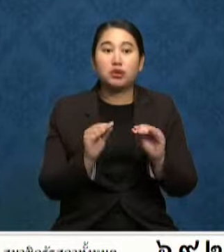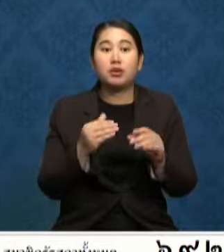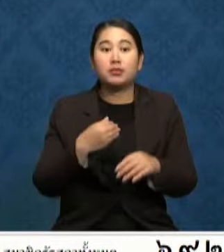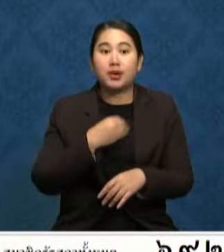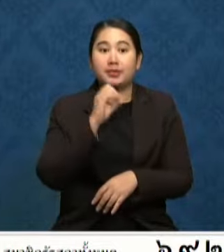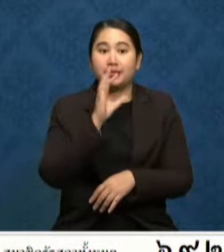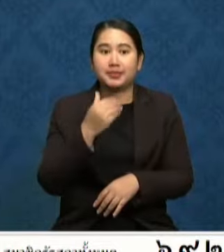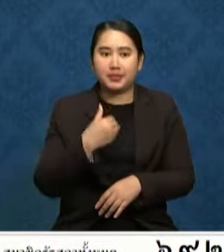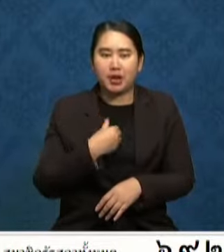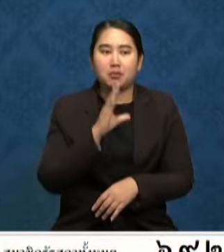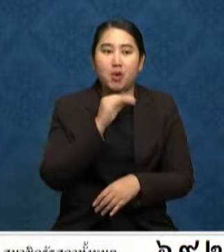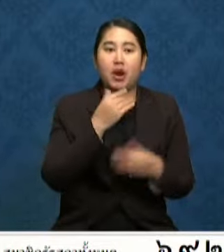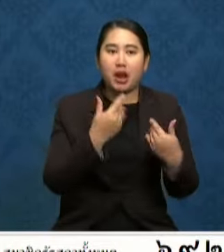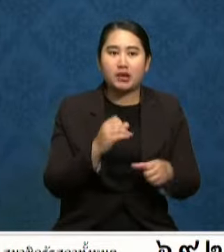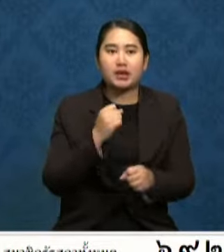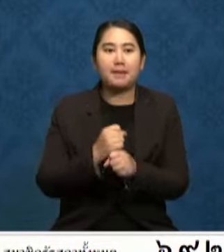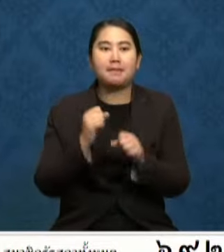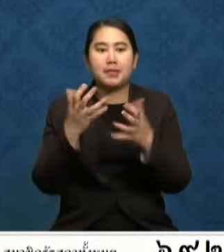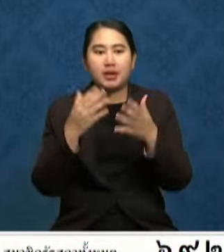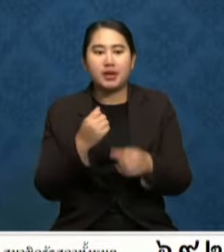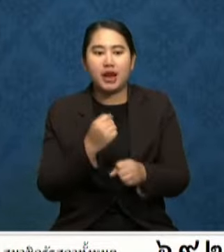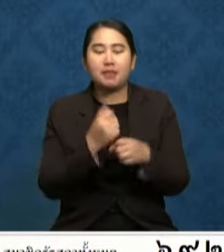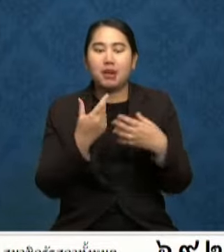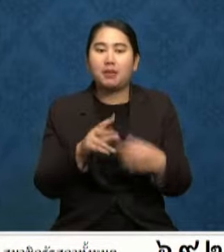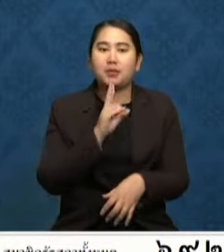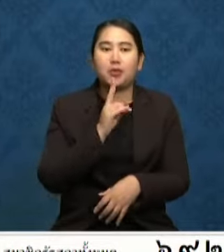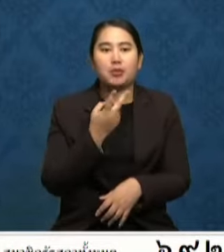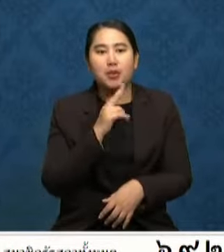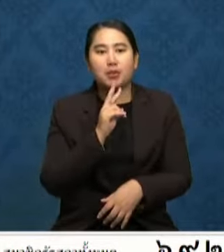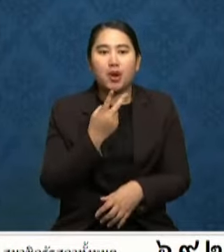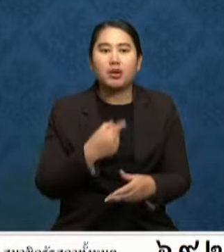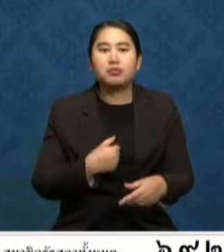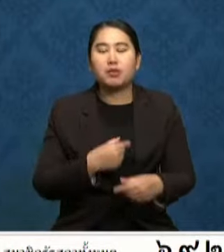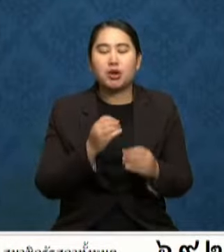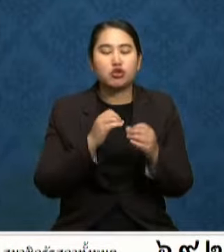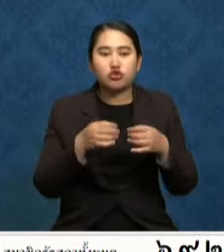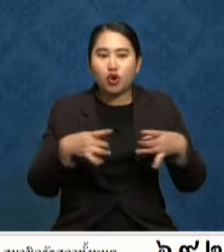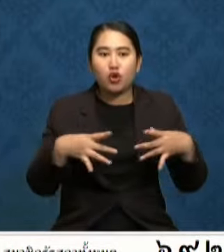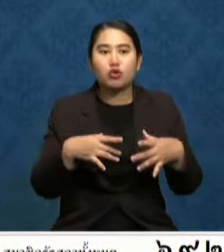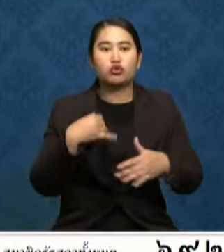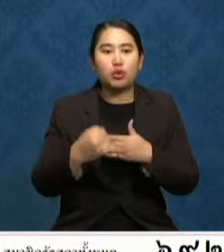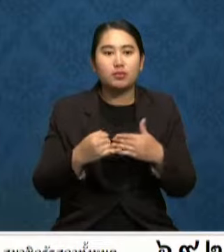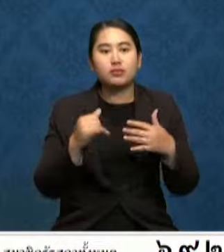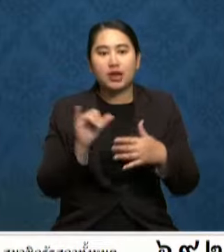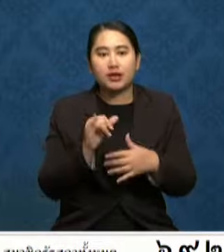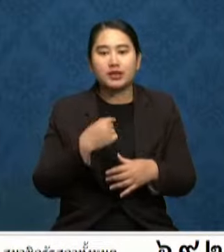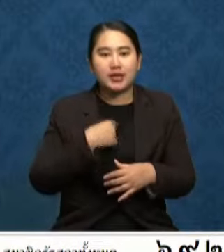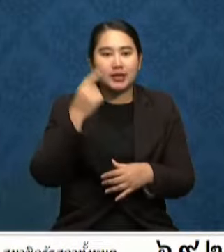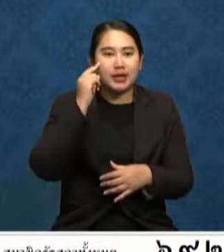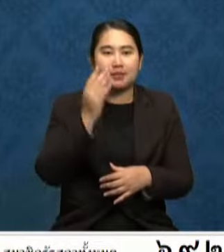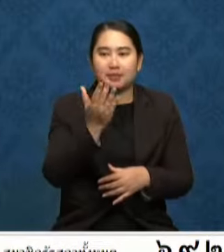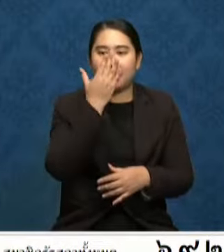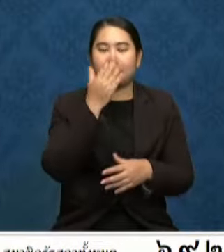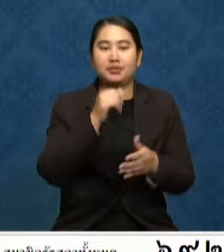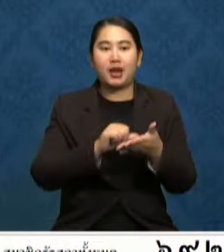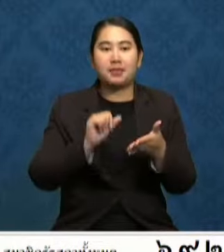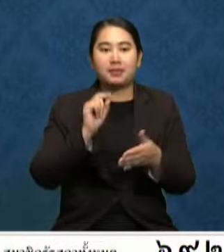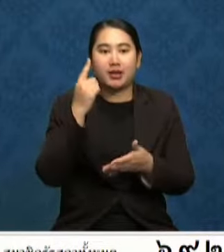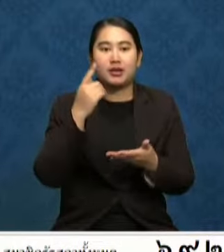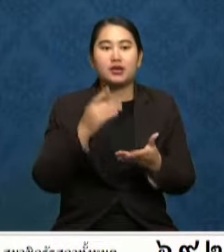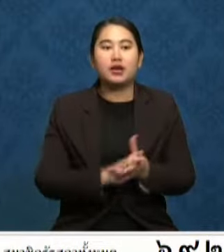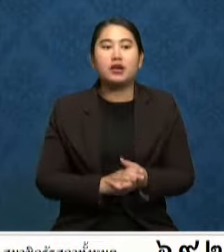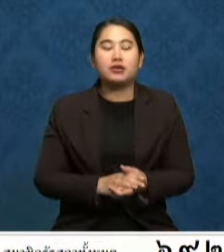ี้ก็บอก frenteodact แล้ไม่ทำ่ม้วเปลี่ยนไป ไปตง chambersิยไม่จบมาคิดเอาดับ hoe ziemlichาดับหน้า